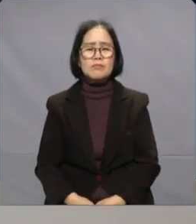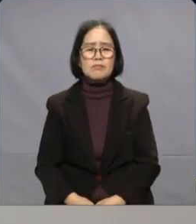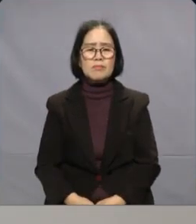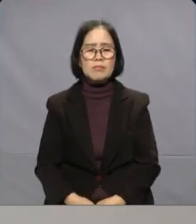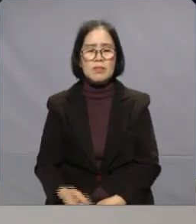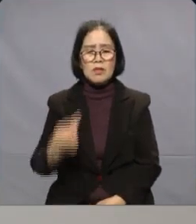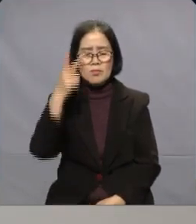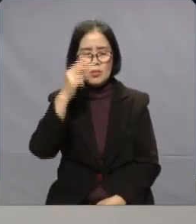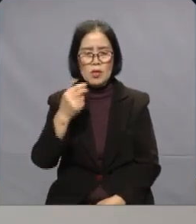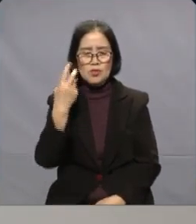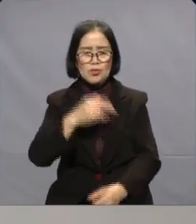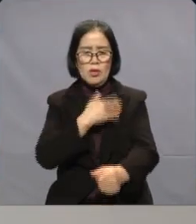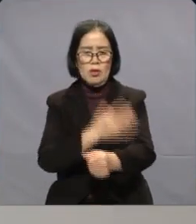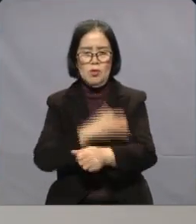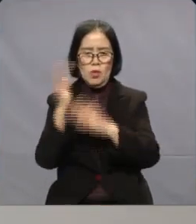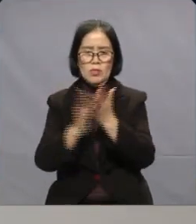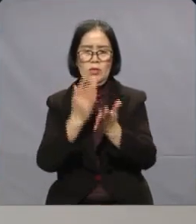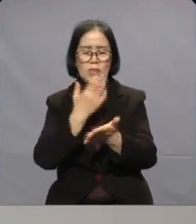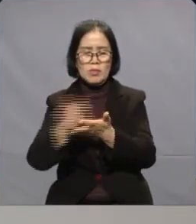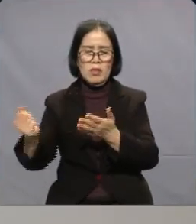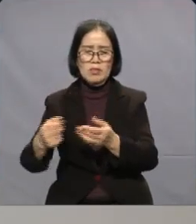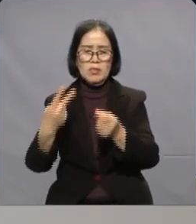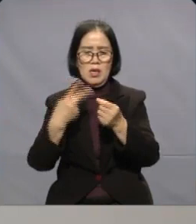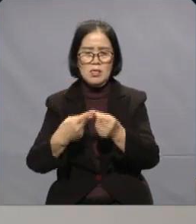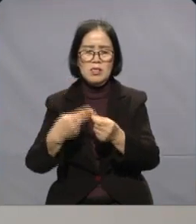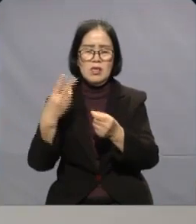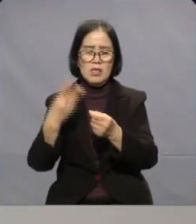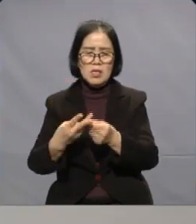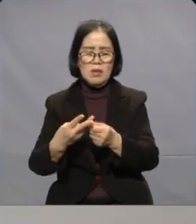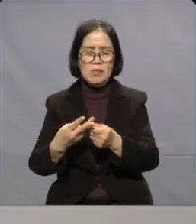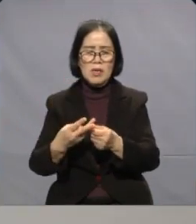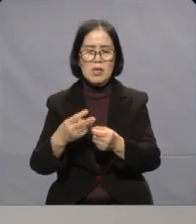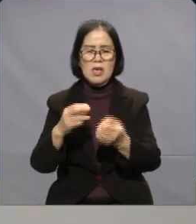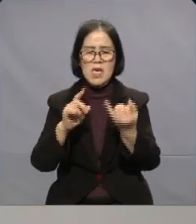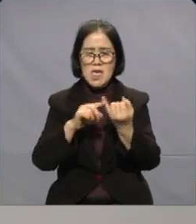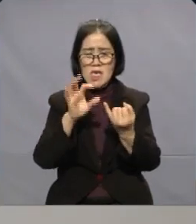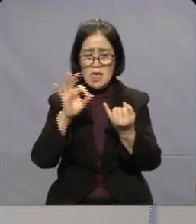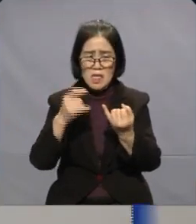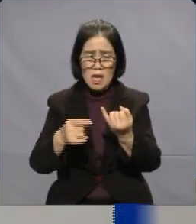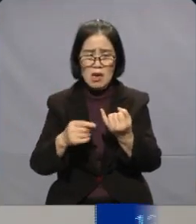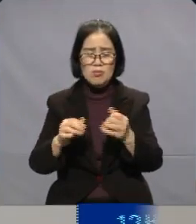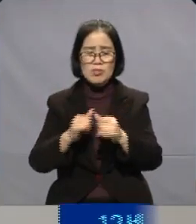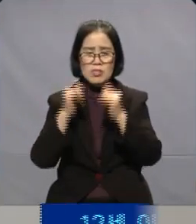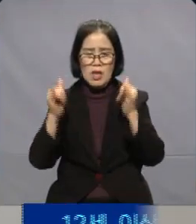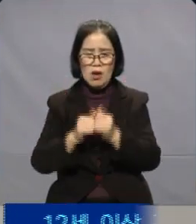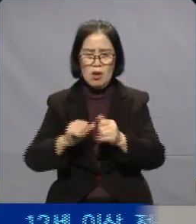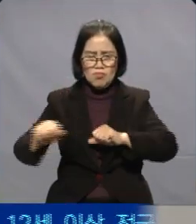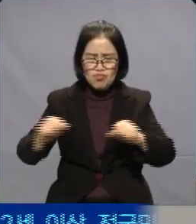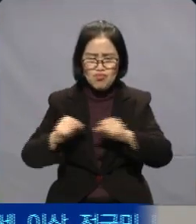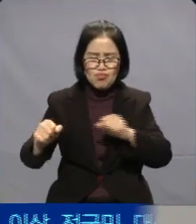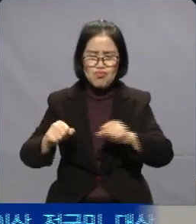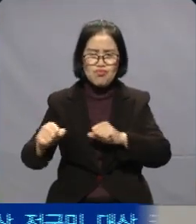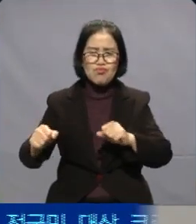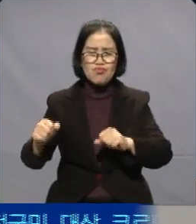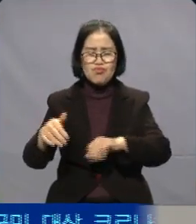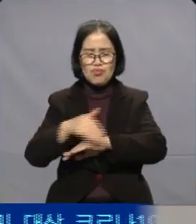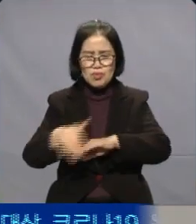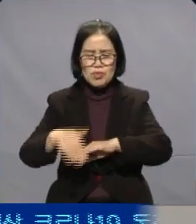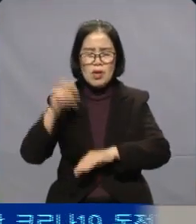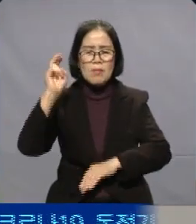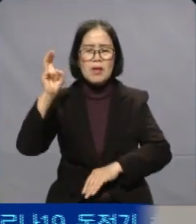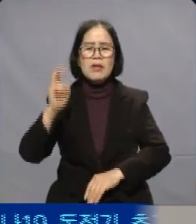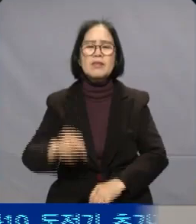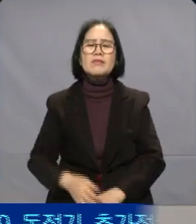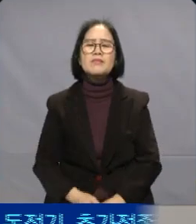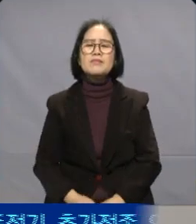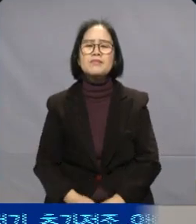검찰 수사권을 완전히 박탈하면 제2, 제3의 이은혜가 우리 사이에 활개치고 다닐지 모를 일입니다.